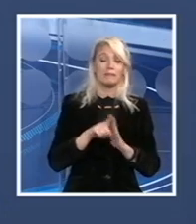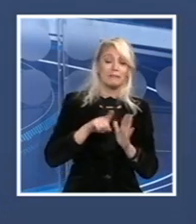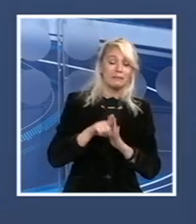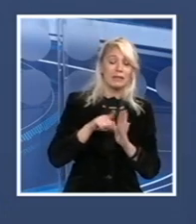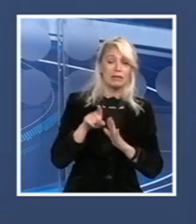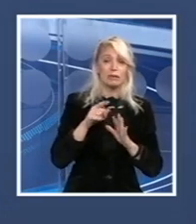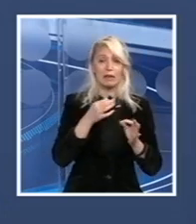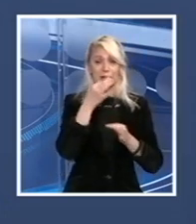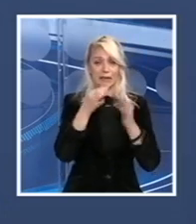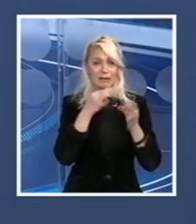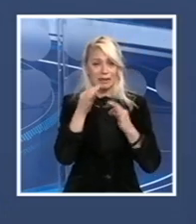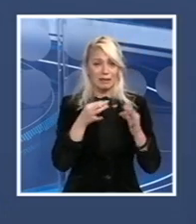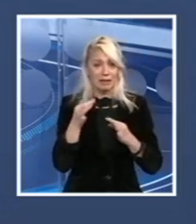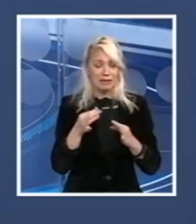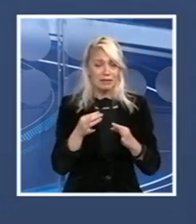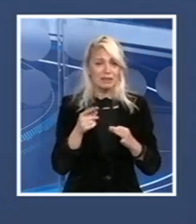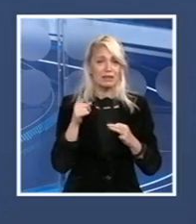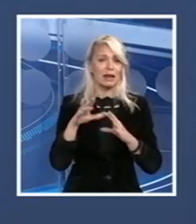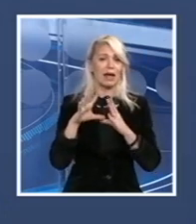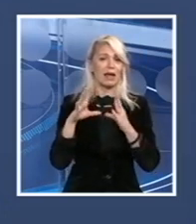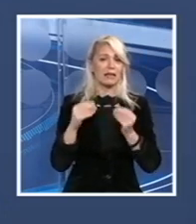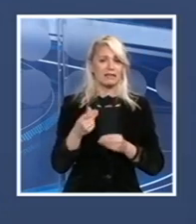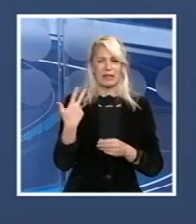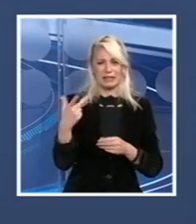bili prebačeni na